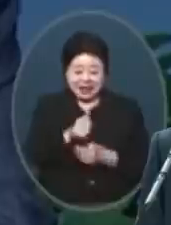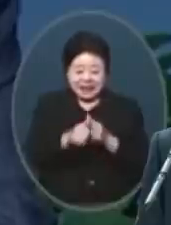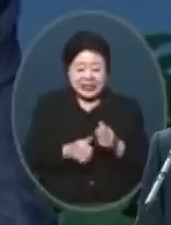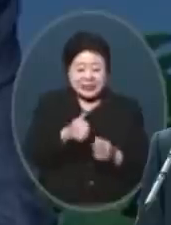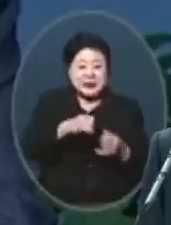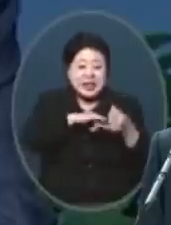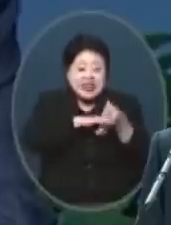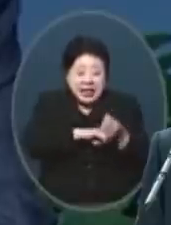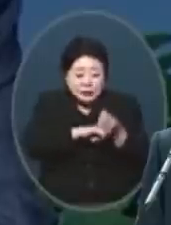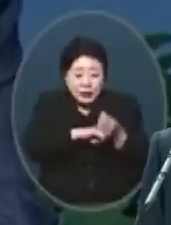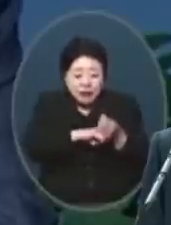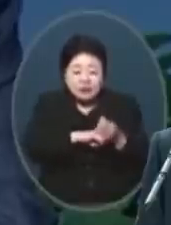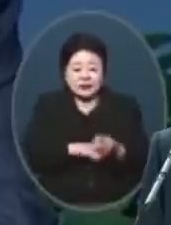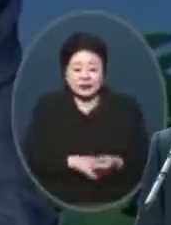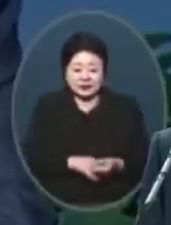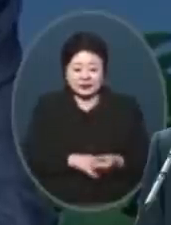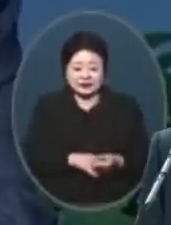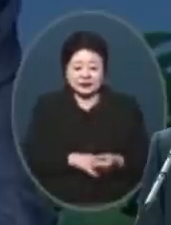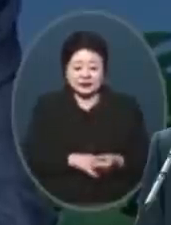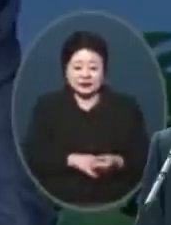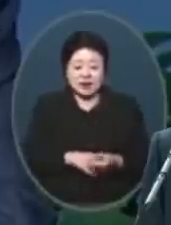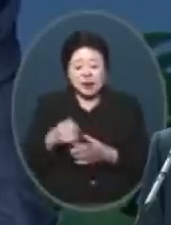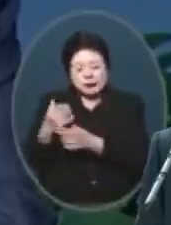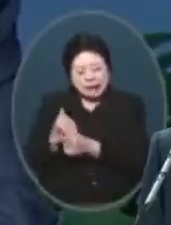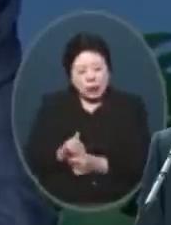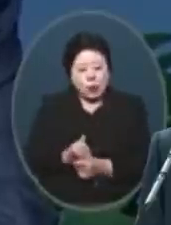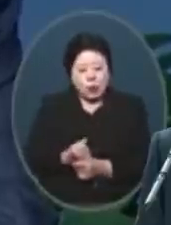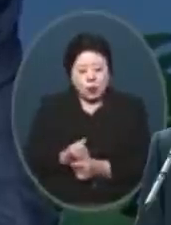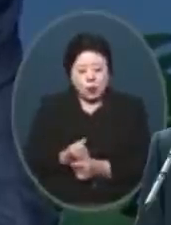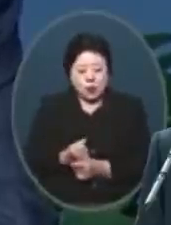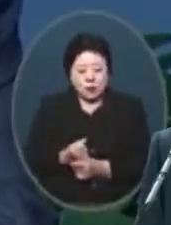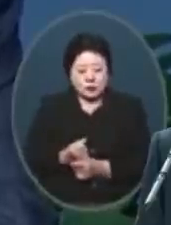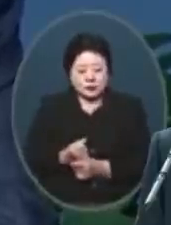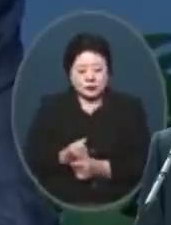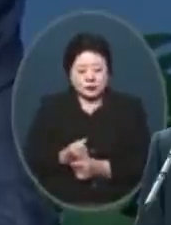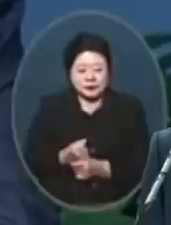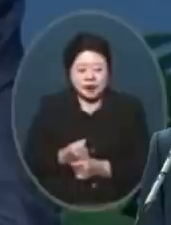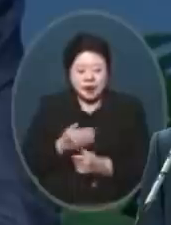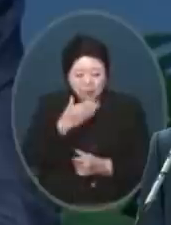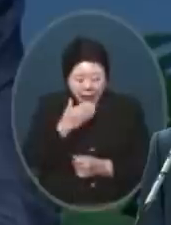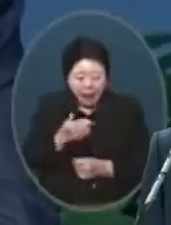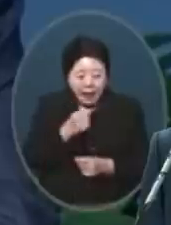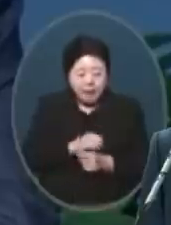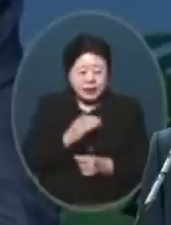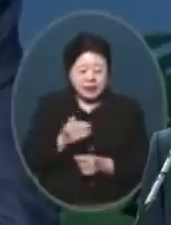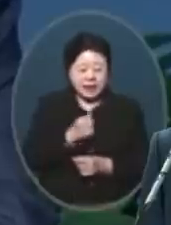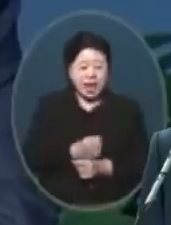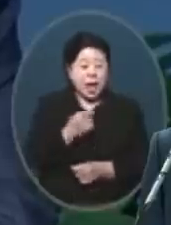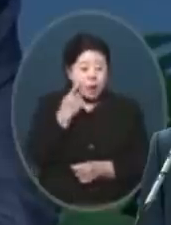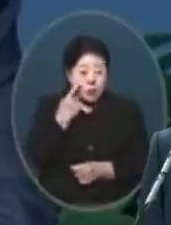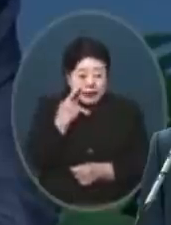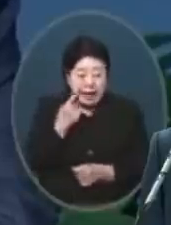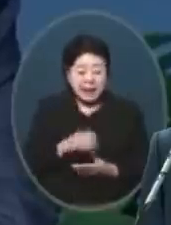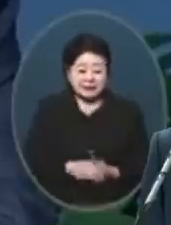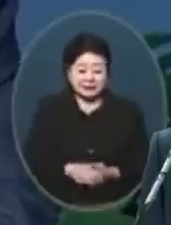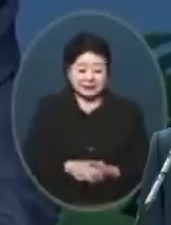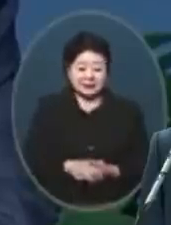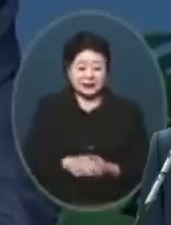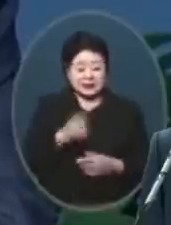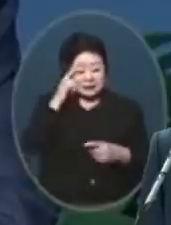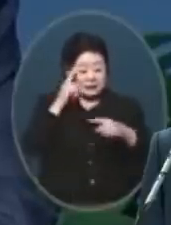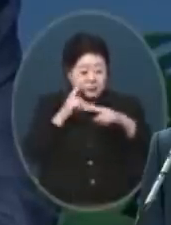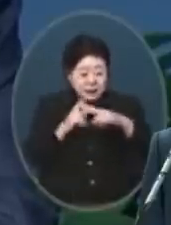하나님의 약속의 말씀 부여잡고 할 수 있다 하면 된다 해보자